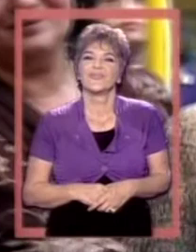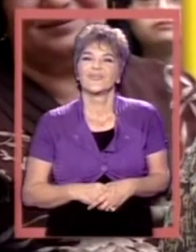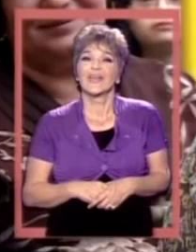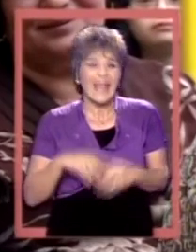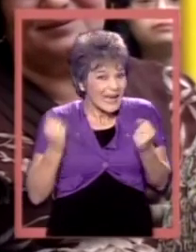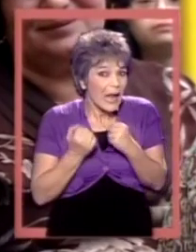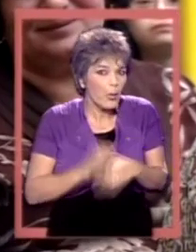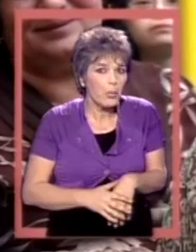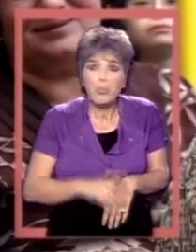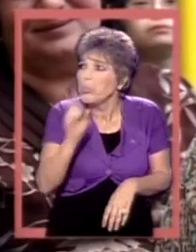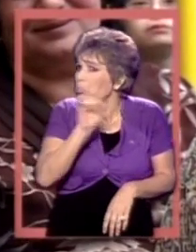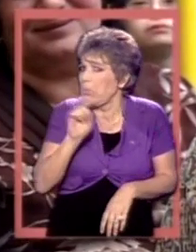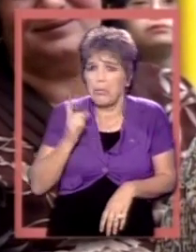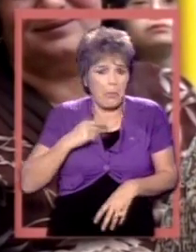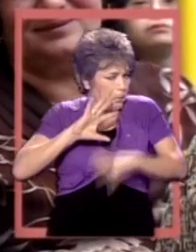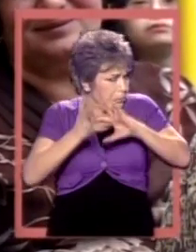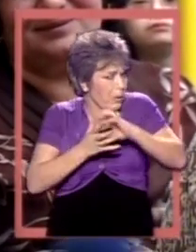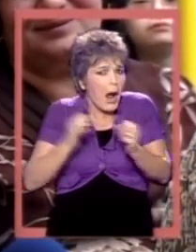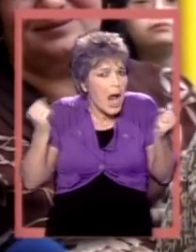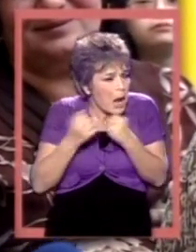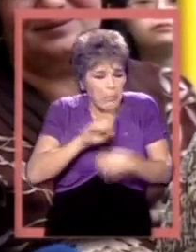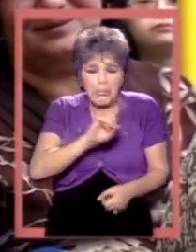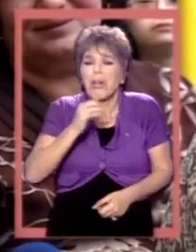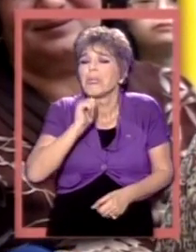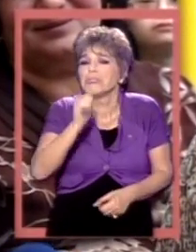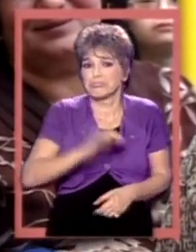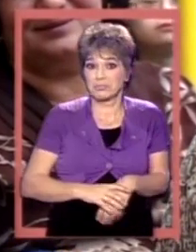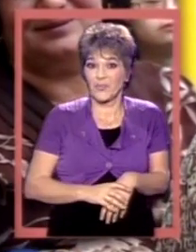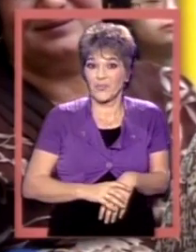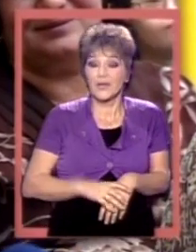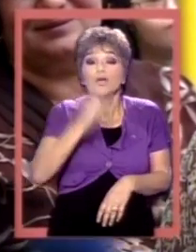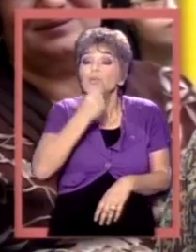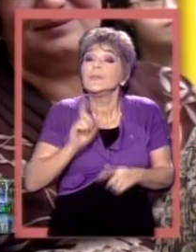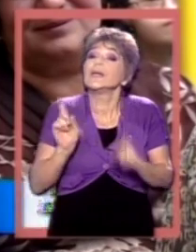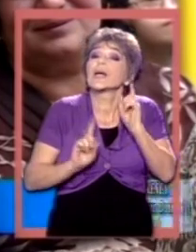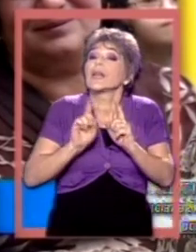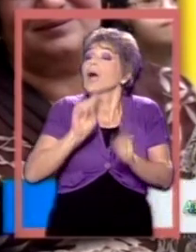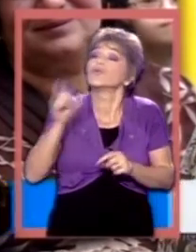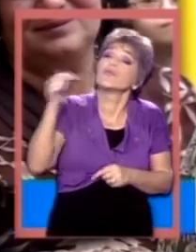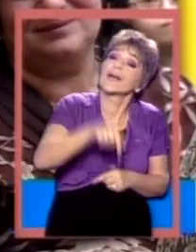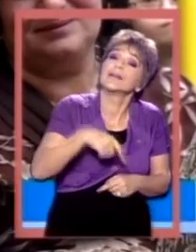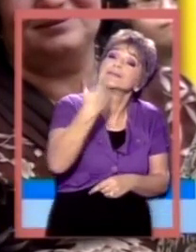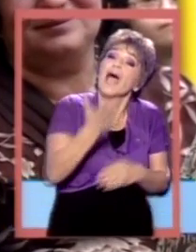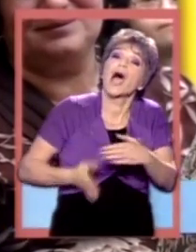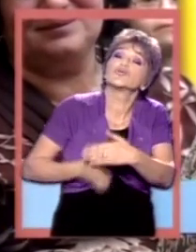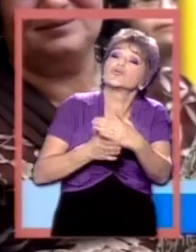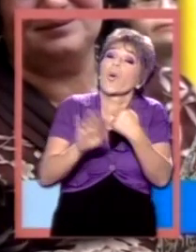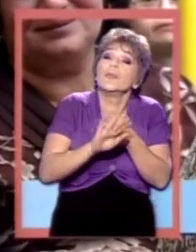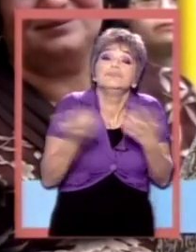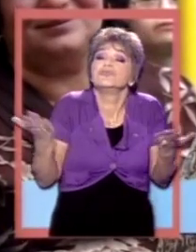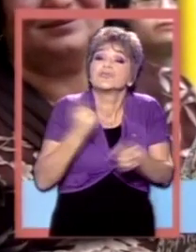Nu, chiar nu este deloc complicat. Ce ai fi făcut în duminica asta dacă nu veni aici? Cred că aș fi